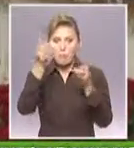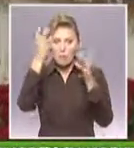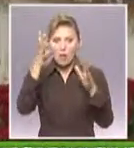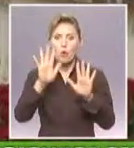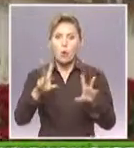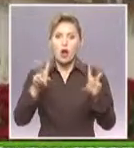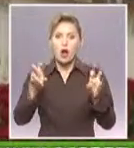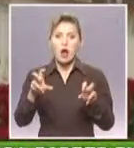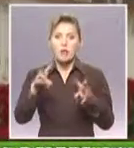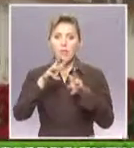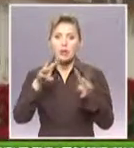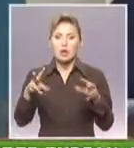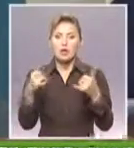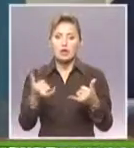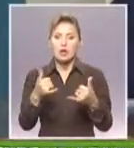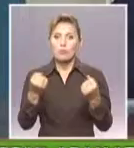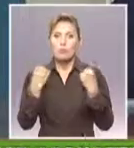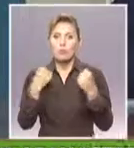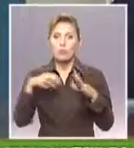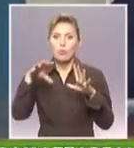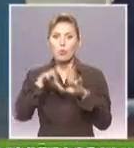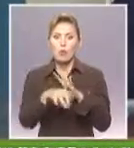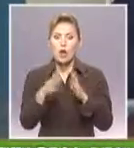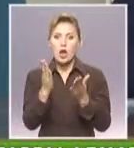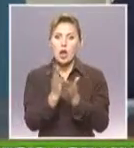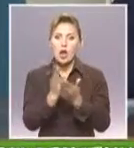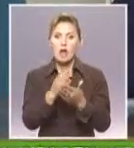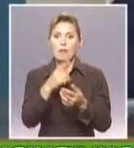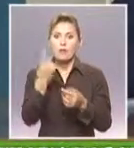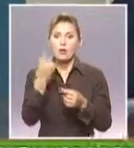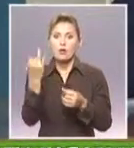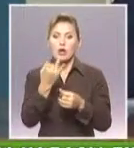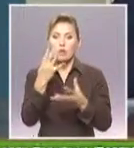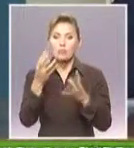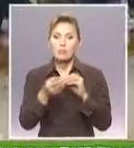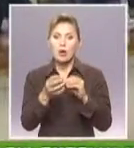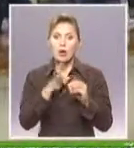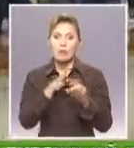атауы болған министрлікке бүгін спорт қосылды. Бұл біреуінің ғана тарихы.